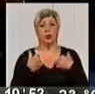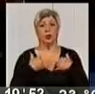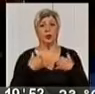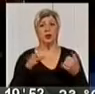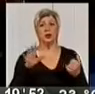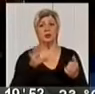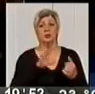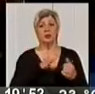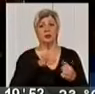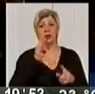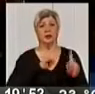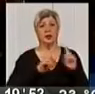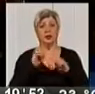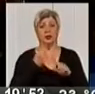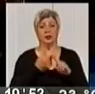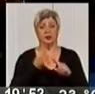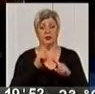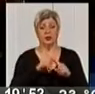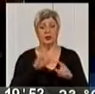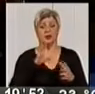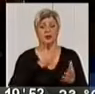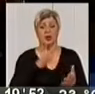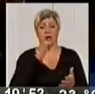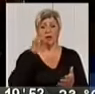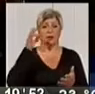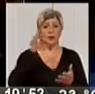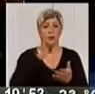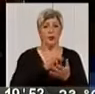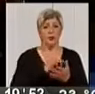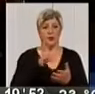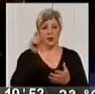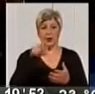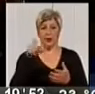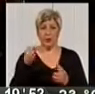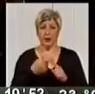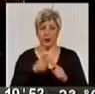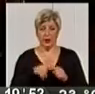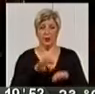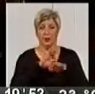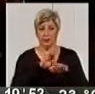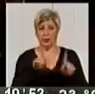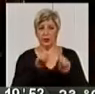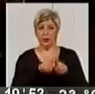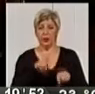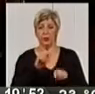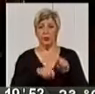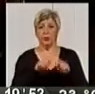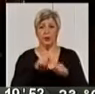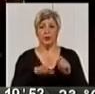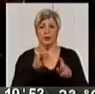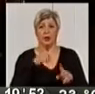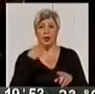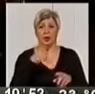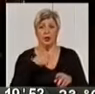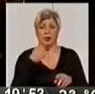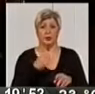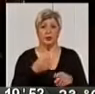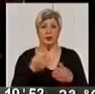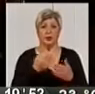на нараді ці відповідні установи, які ведуть перевірку і цього, і говорили про це